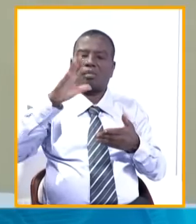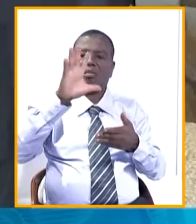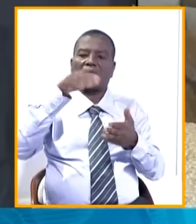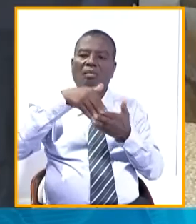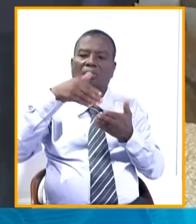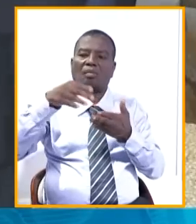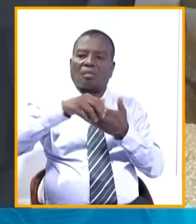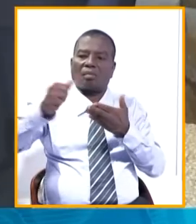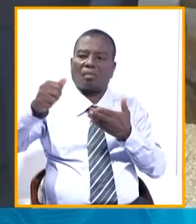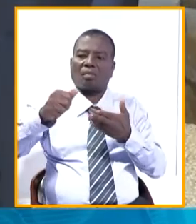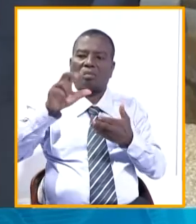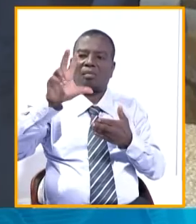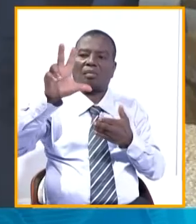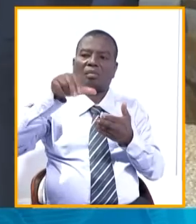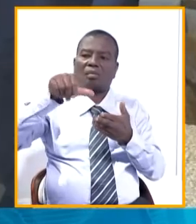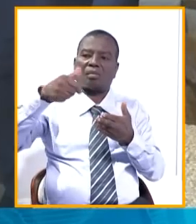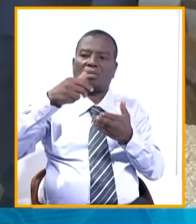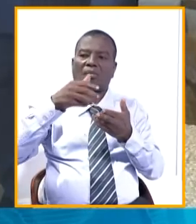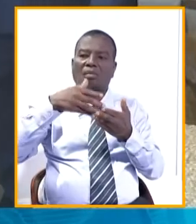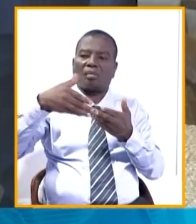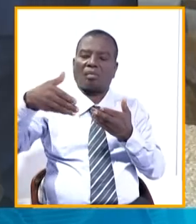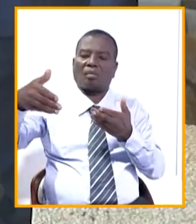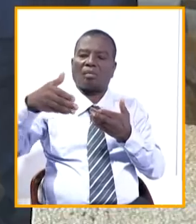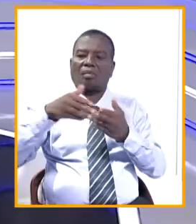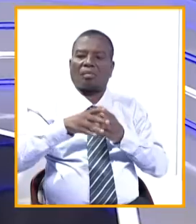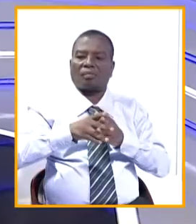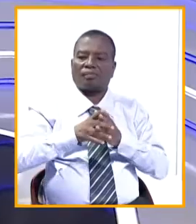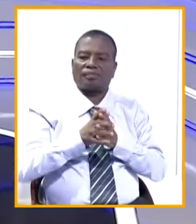d'euros, soit 3,5 milliards de francs CFA.